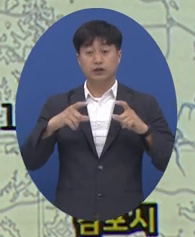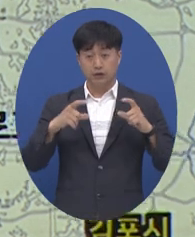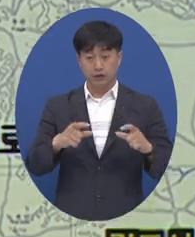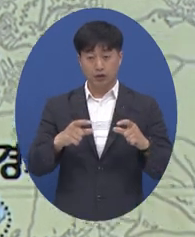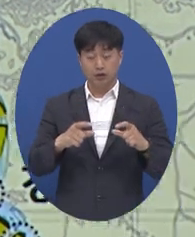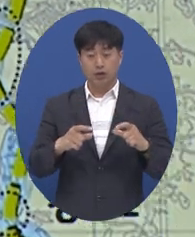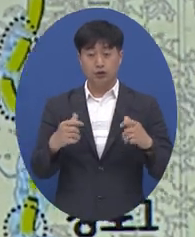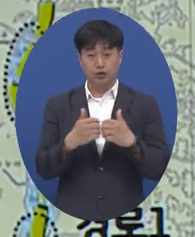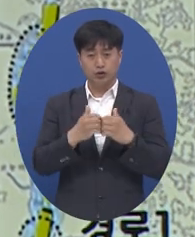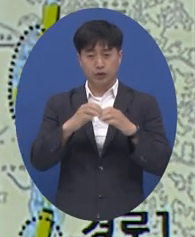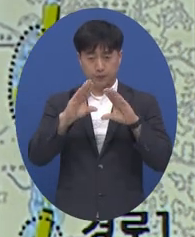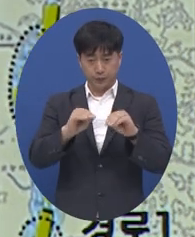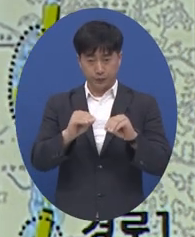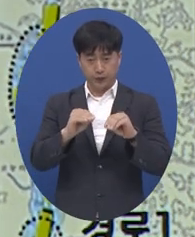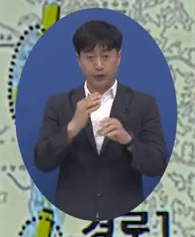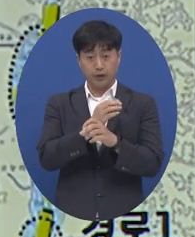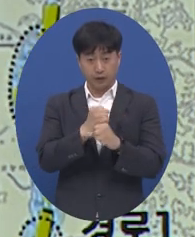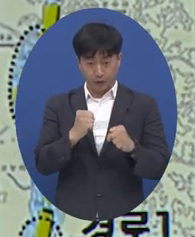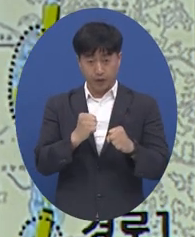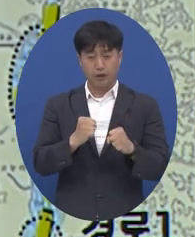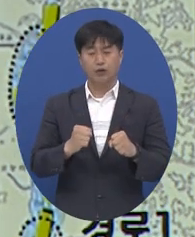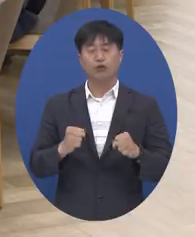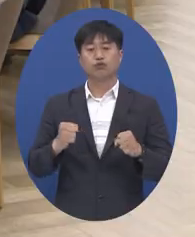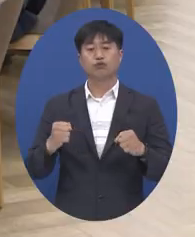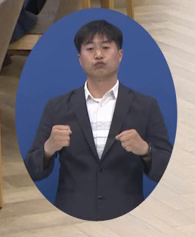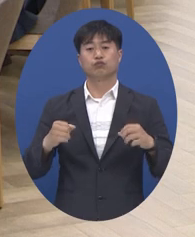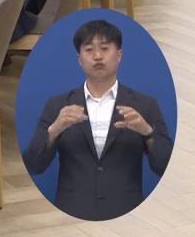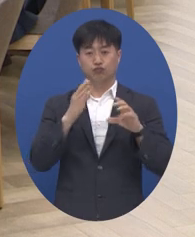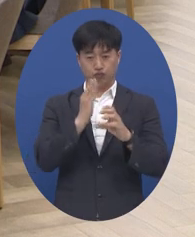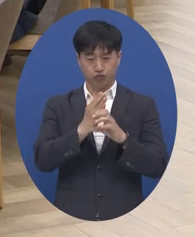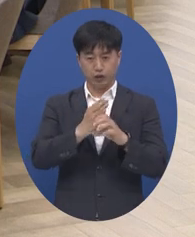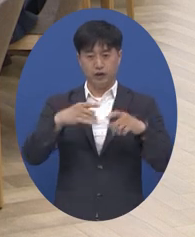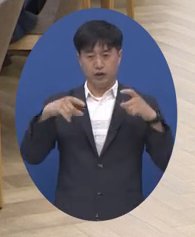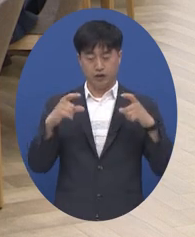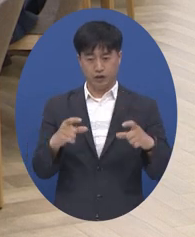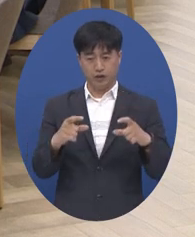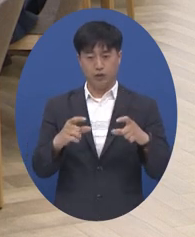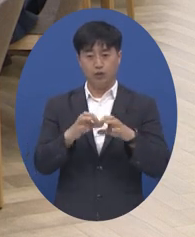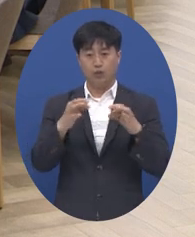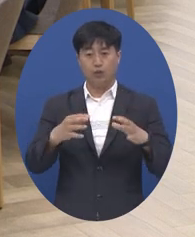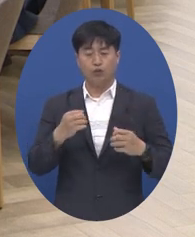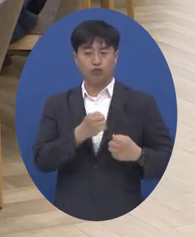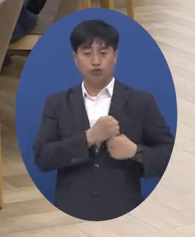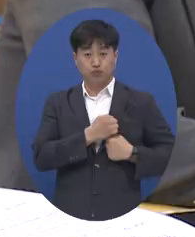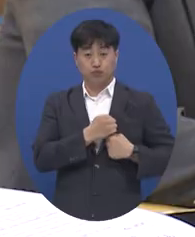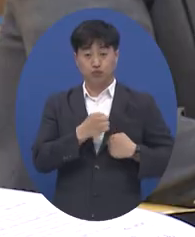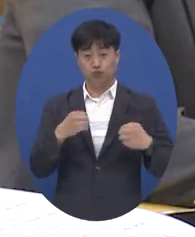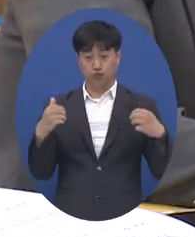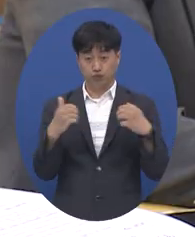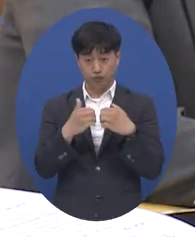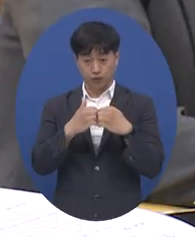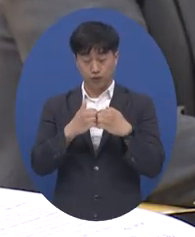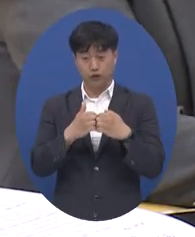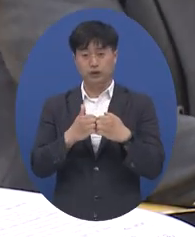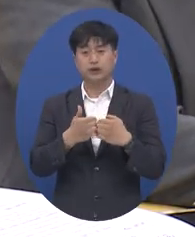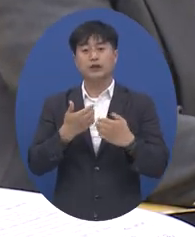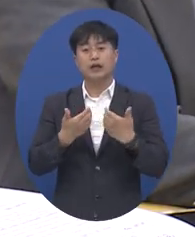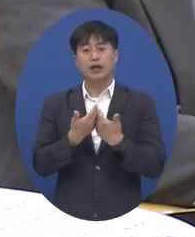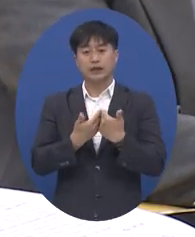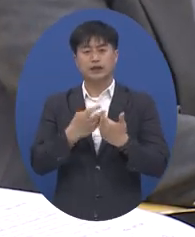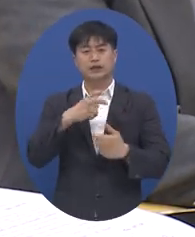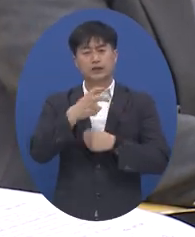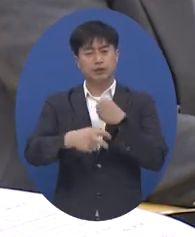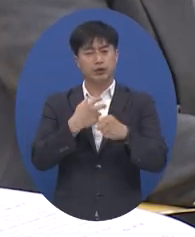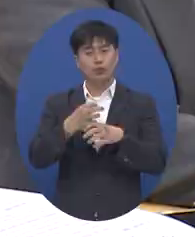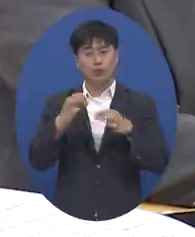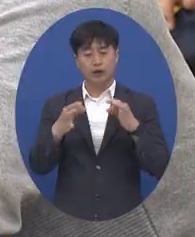지역은 정전 협정상 군사분계선이 없는 중립수역으로 그간 군사적 대치로 70여 년간 사람의